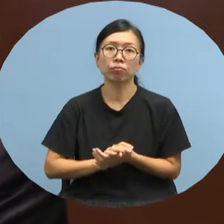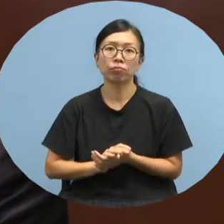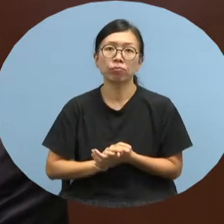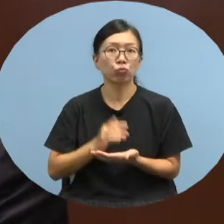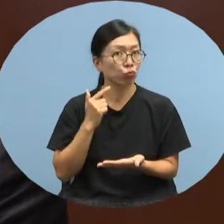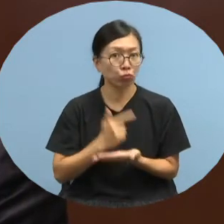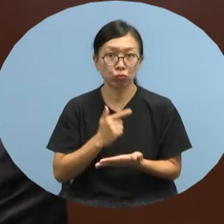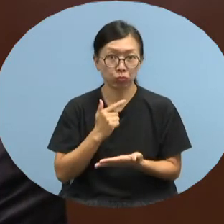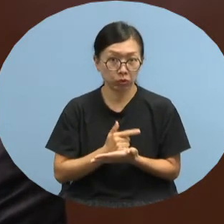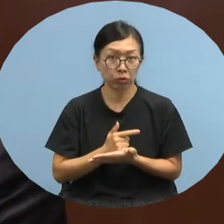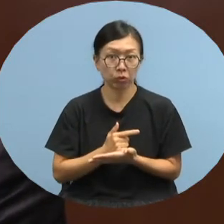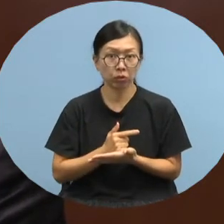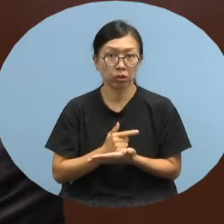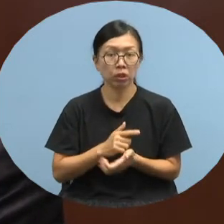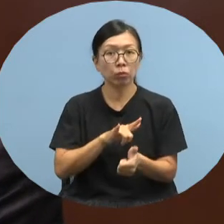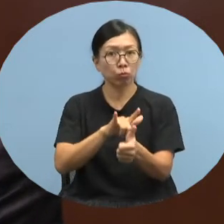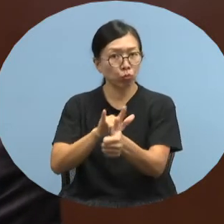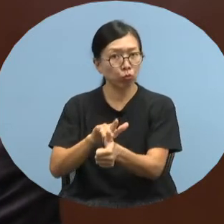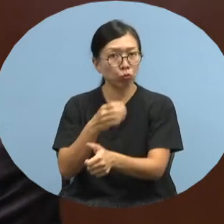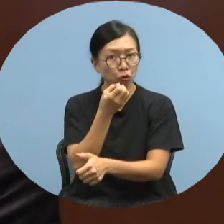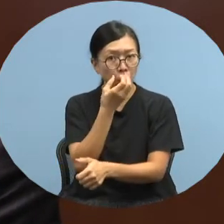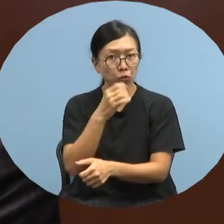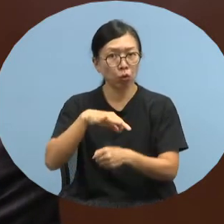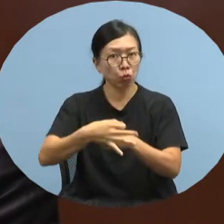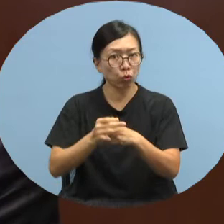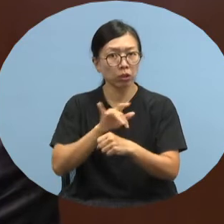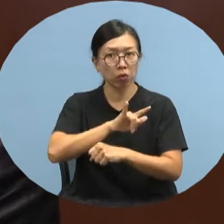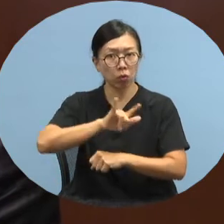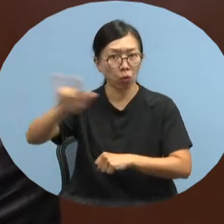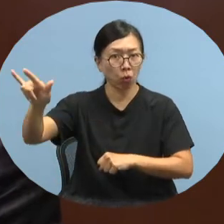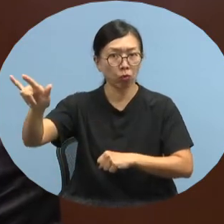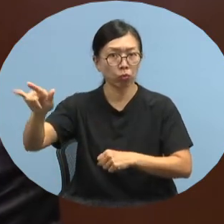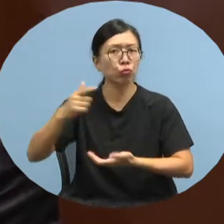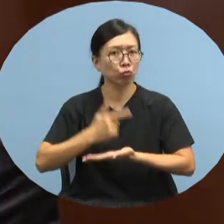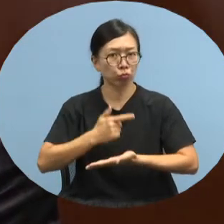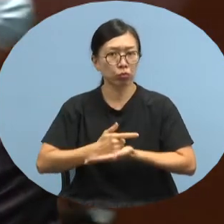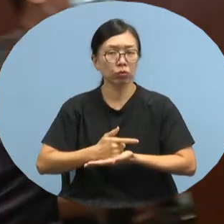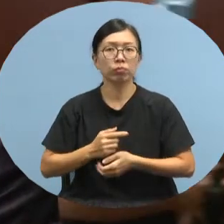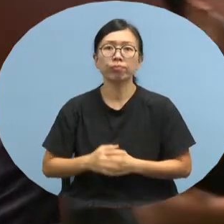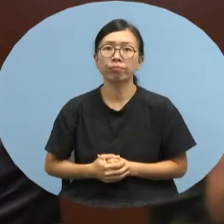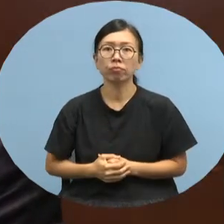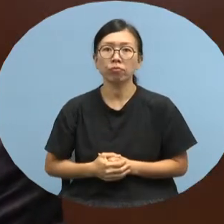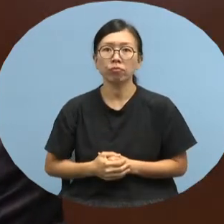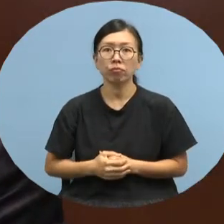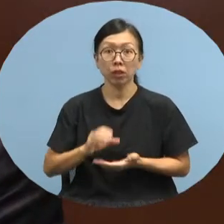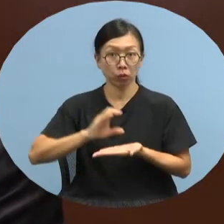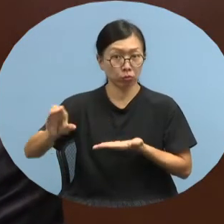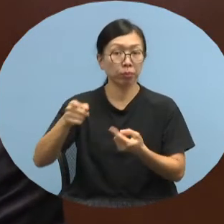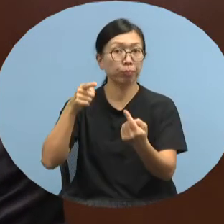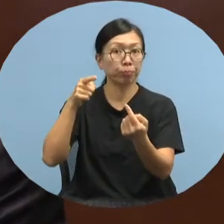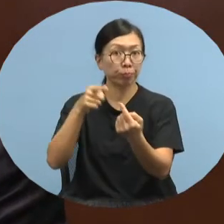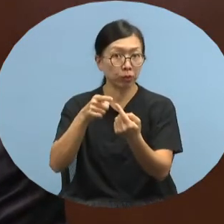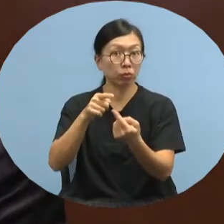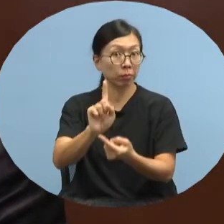要是要保護香港作為國際航空樞紐地位。投資的目的是為